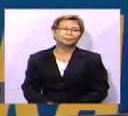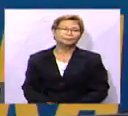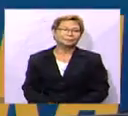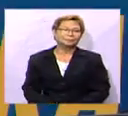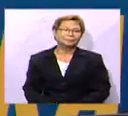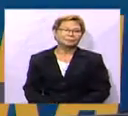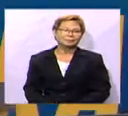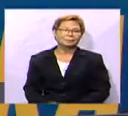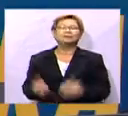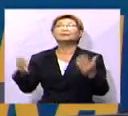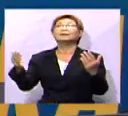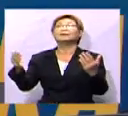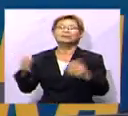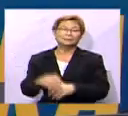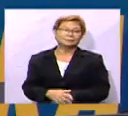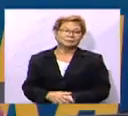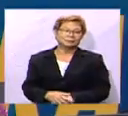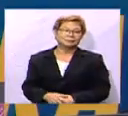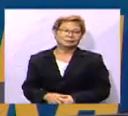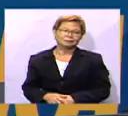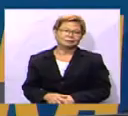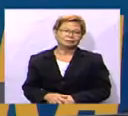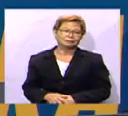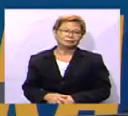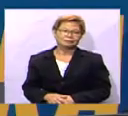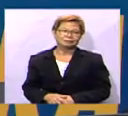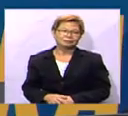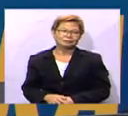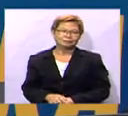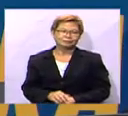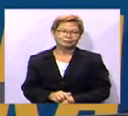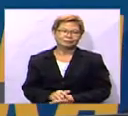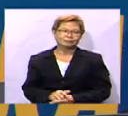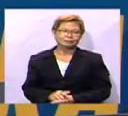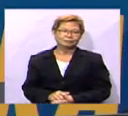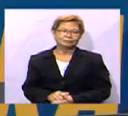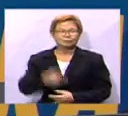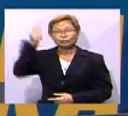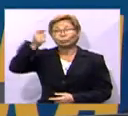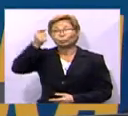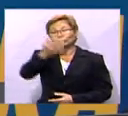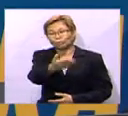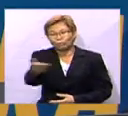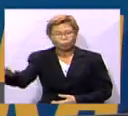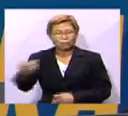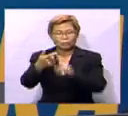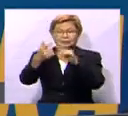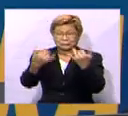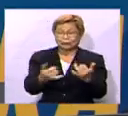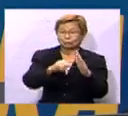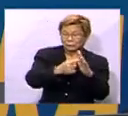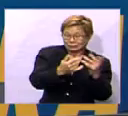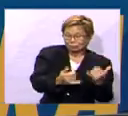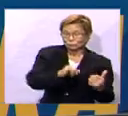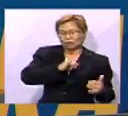Insyaallah, I think you this is the good initiative, that's why you told me. Jadi tuan-tuan sekalian, jadi pada hari ini saya